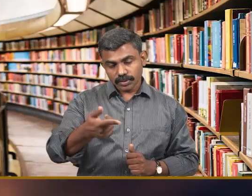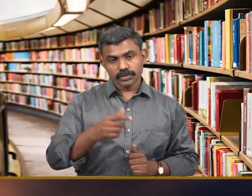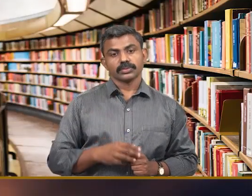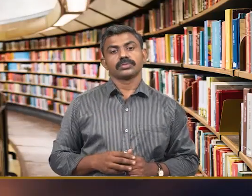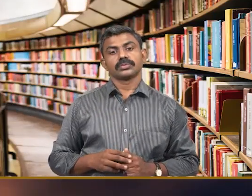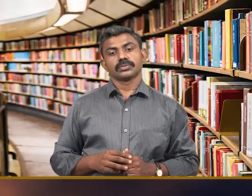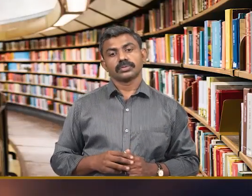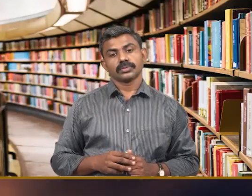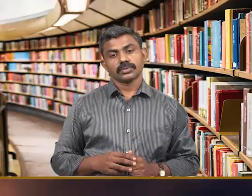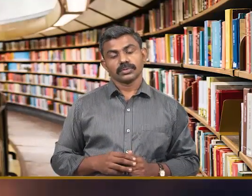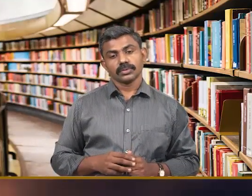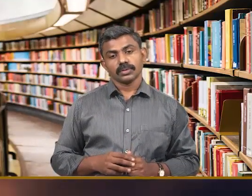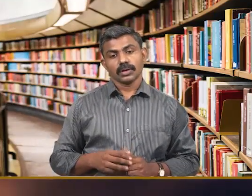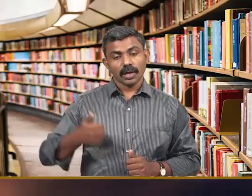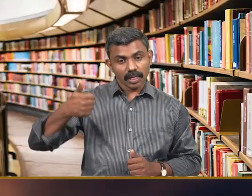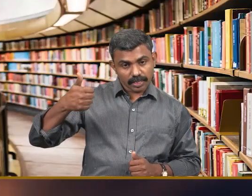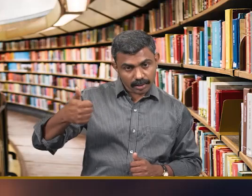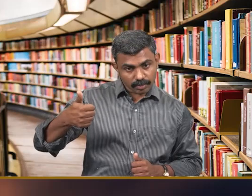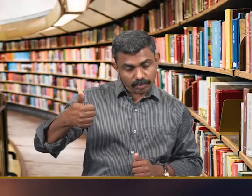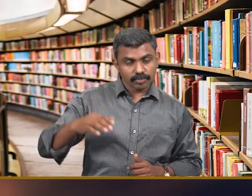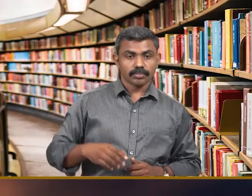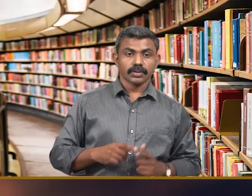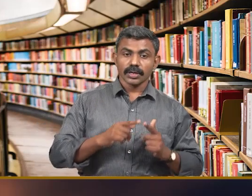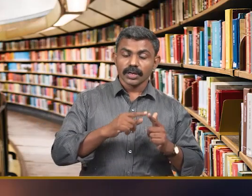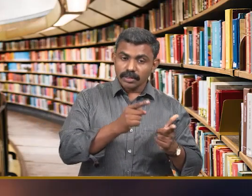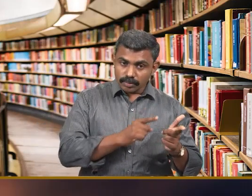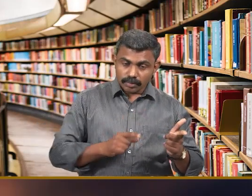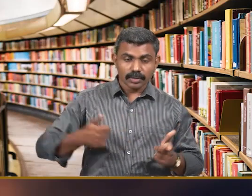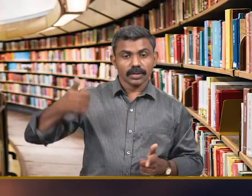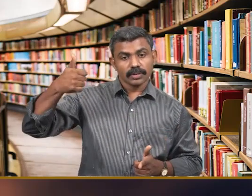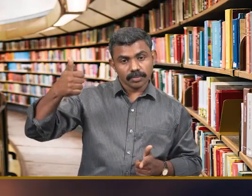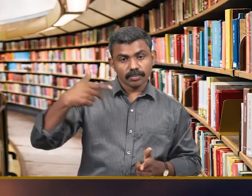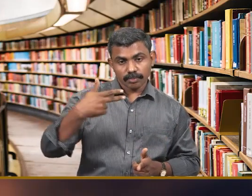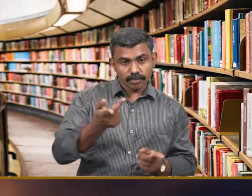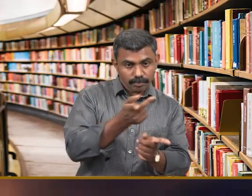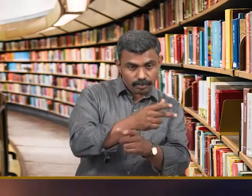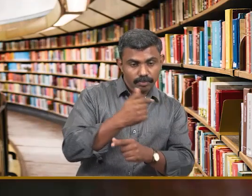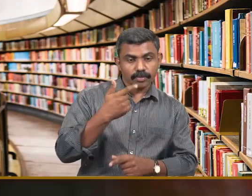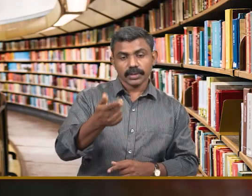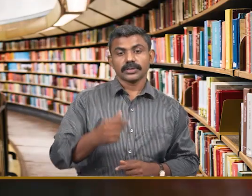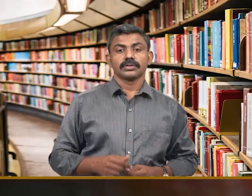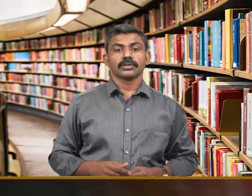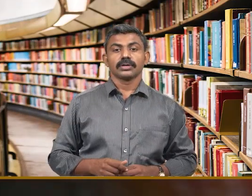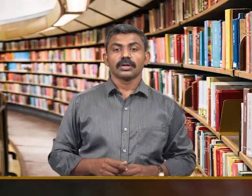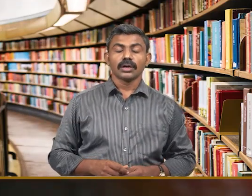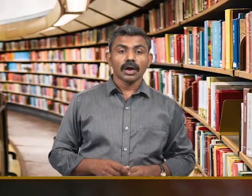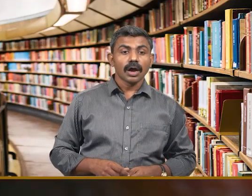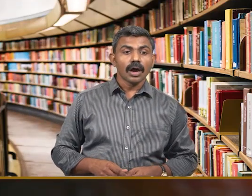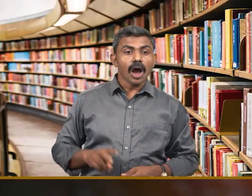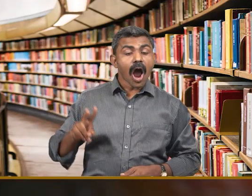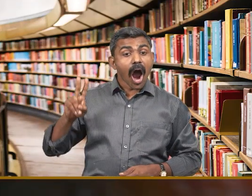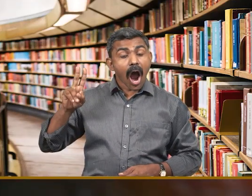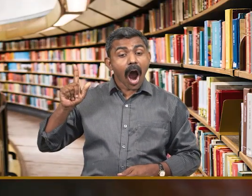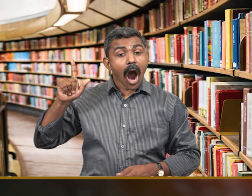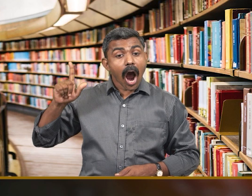பார்க்குறது, சரி இப்போ அதிகாரம் அதாவது இத்தாலியோட அதிபர் ஆயிட்டார். அடுத்து இவருடைய வேலை என்ன அப்படின்னு பார்த்தீங்கன்னா